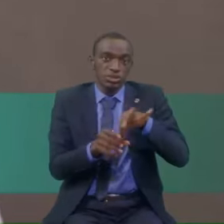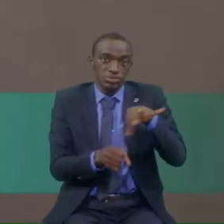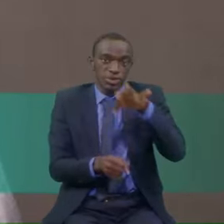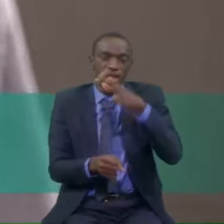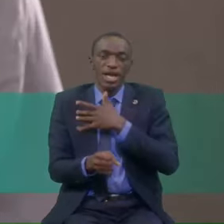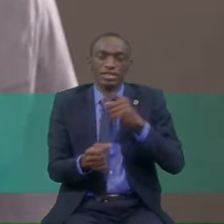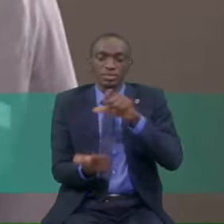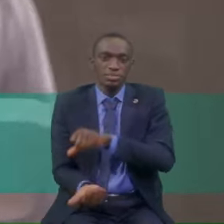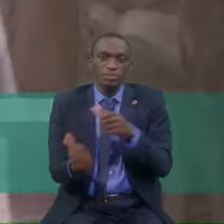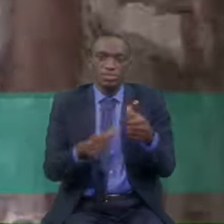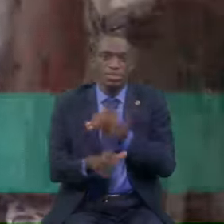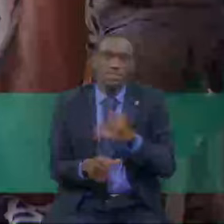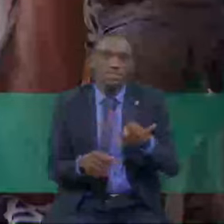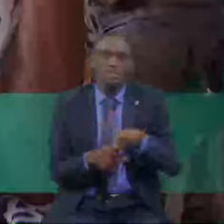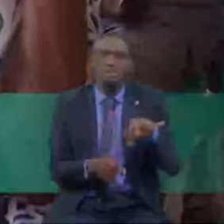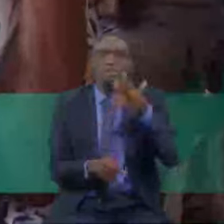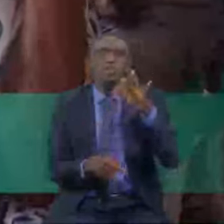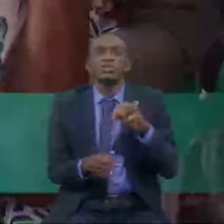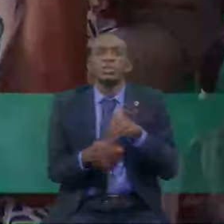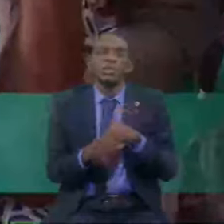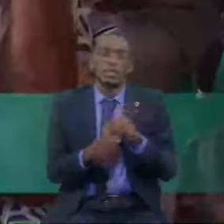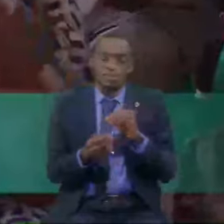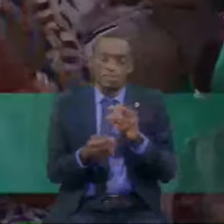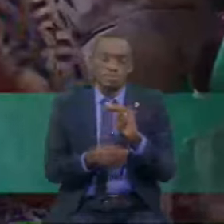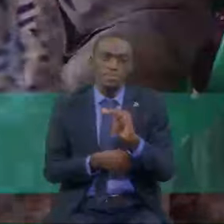baptise. En Matthieu chapitre